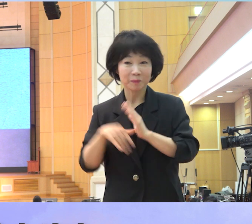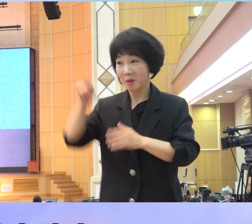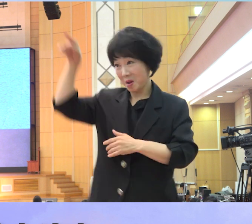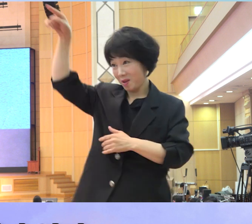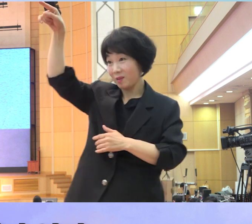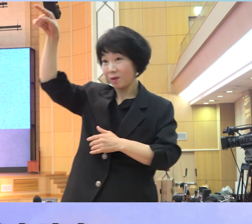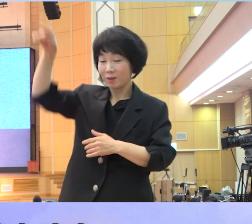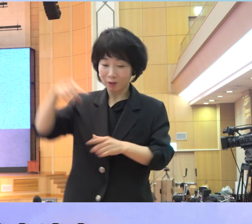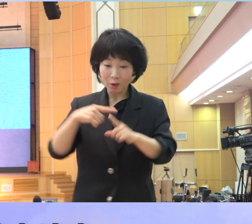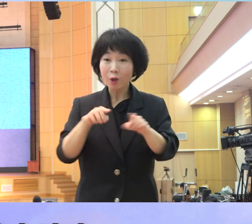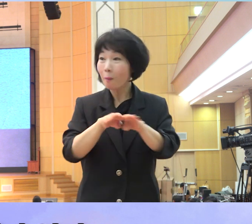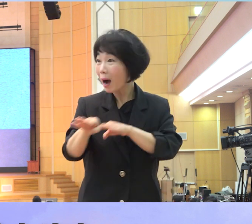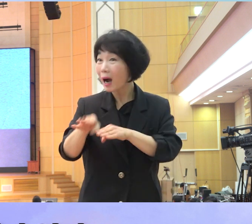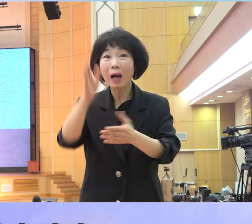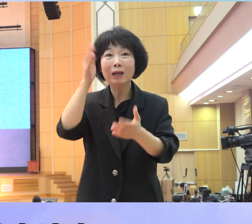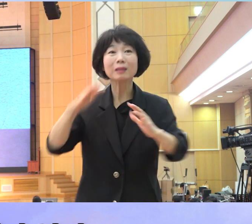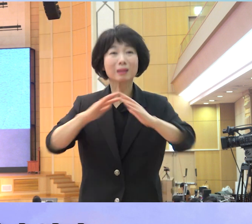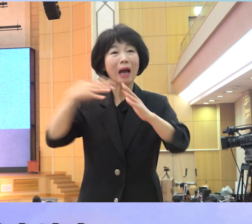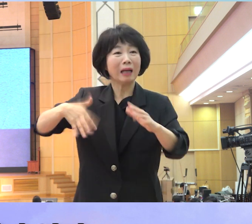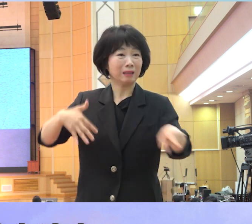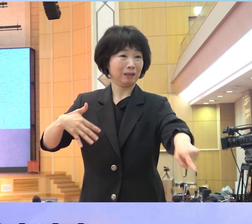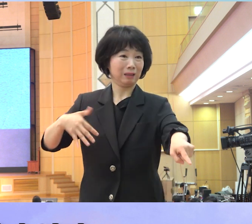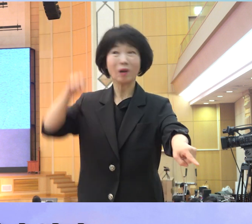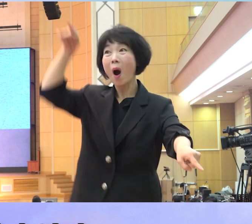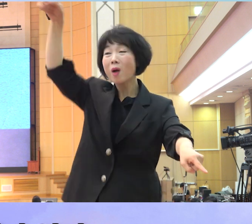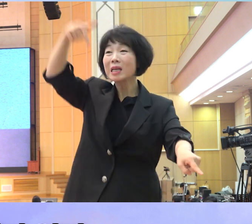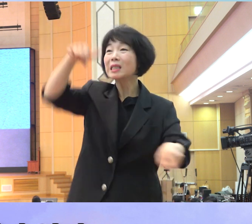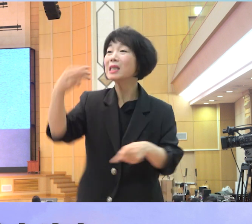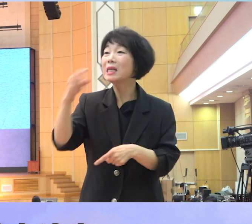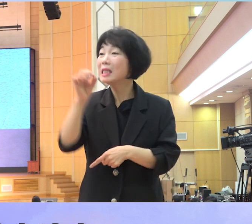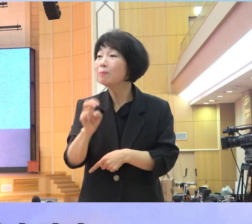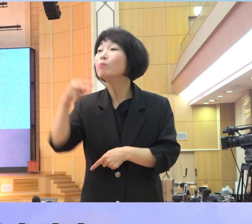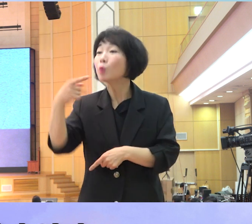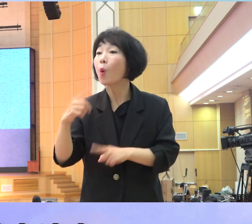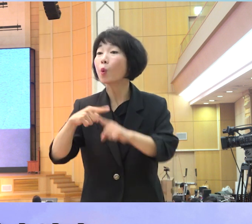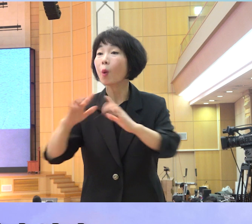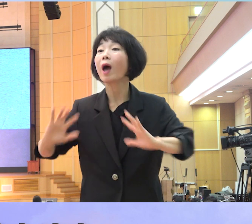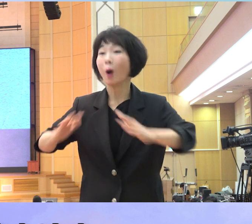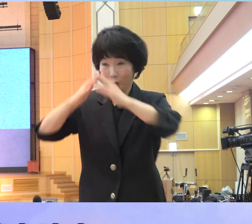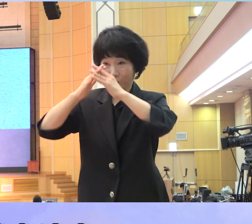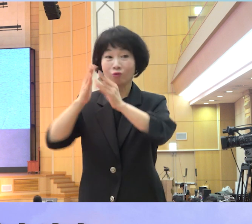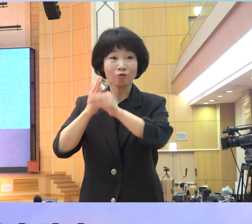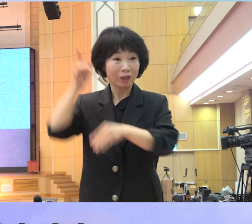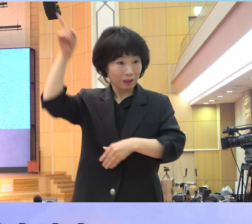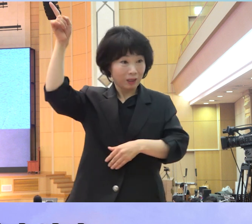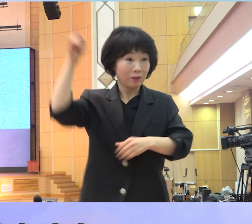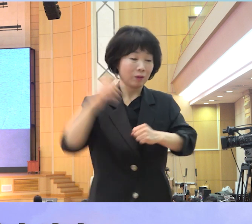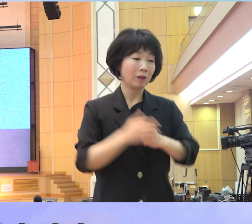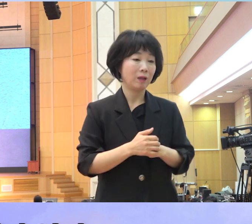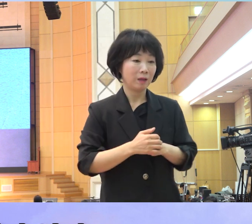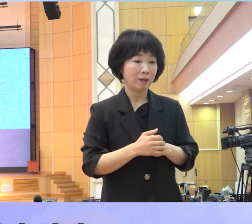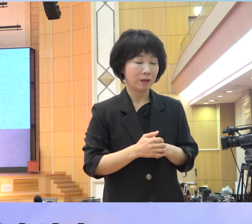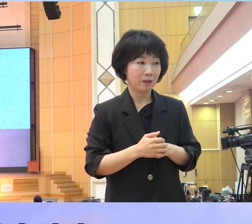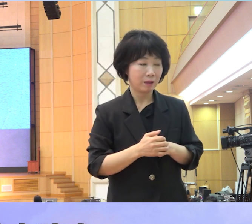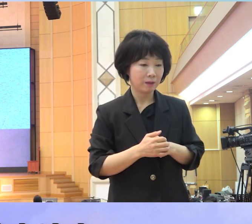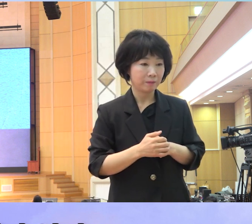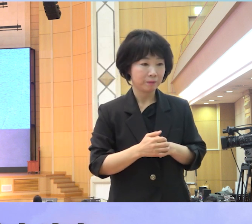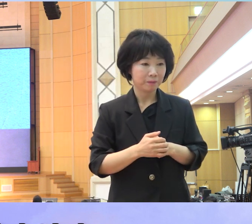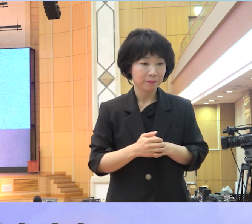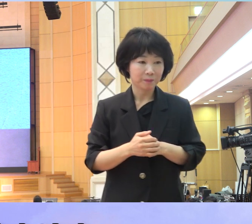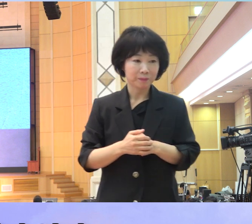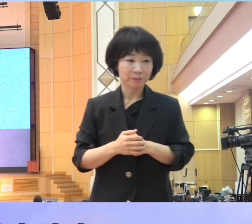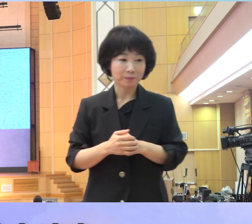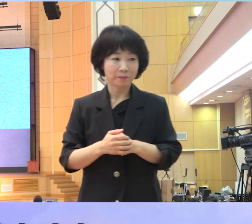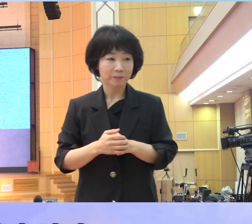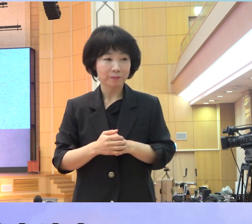기름동에 이제 성전이 있었을 때 아닙니까? 그죠? 기름동에 성전이 있었을 때 그 교회에서 길 건너면 바로 오락실이